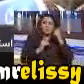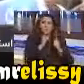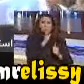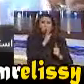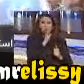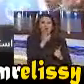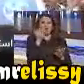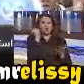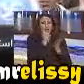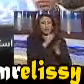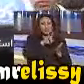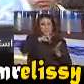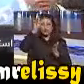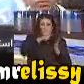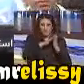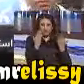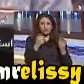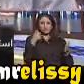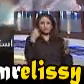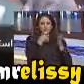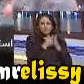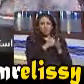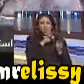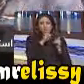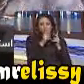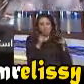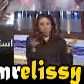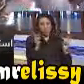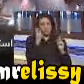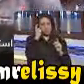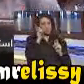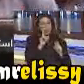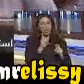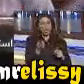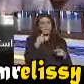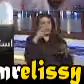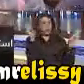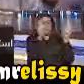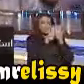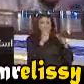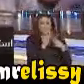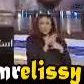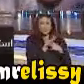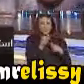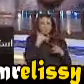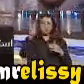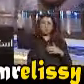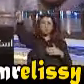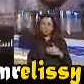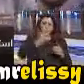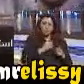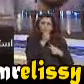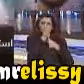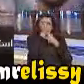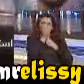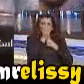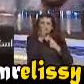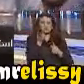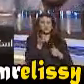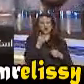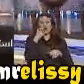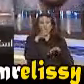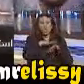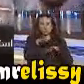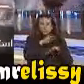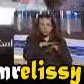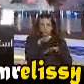جواز مش عارف، اللي عايز يطلع شهاده مش عارف. انتوا ضد مين كده؟ انتوا ضدنا نحن الغلابه، ضدنا احنا. احنا عاوزين نسافر،